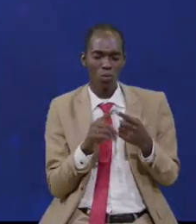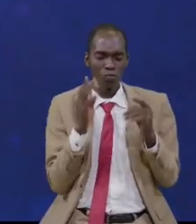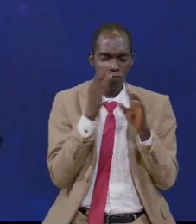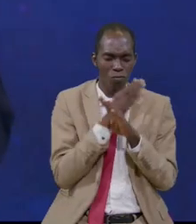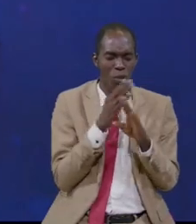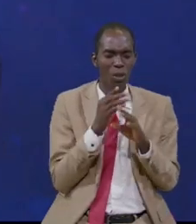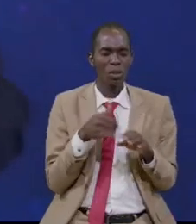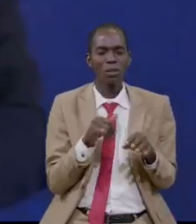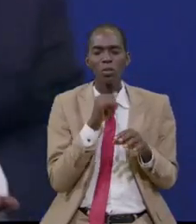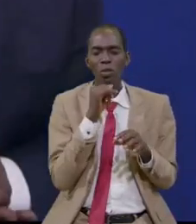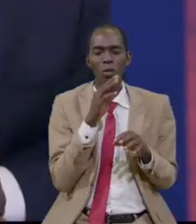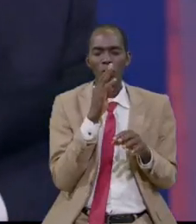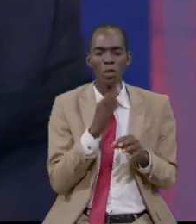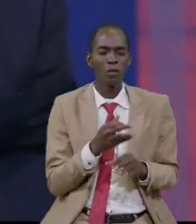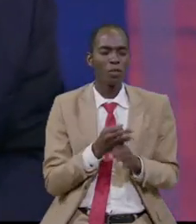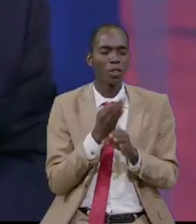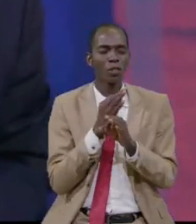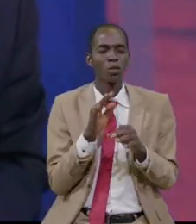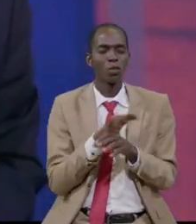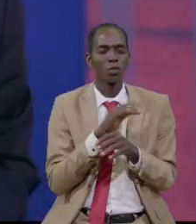Dieu. Jésus a dit,